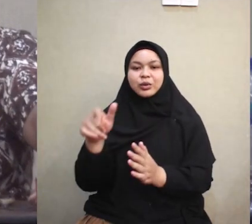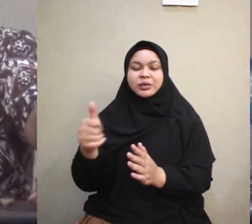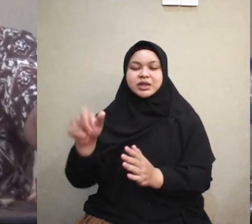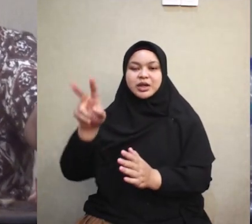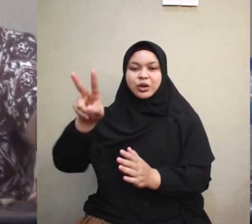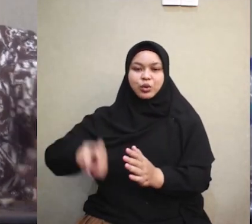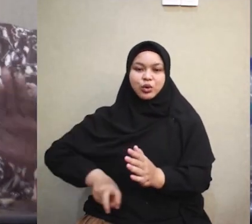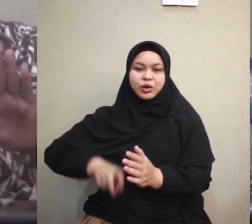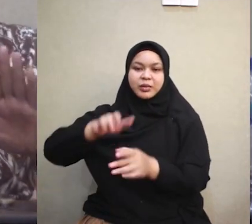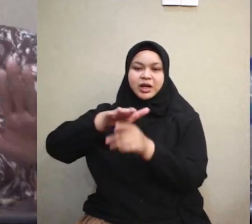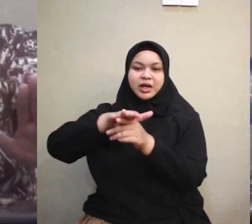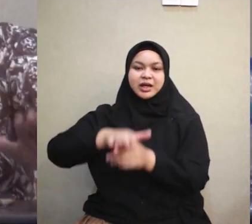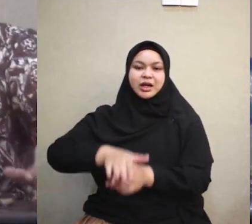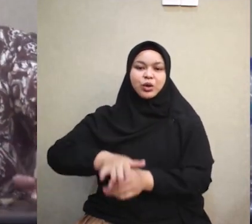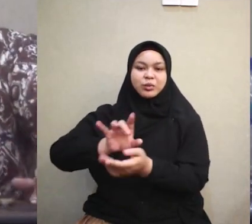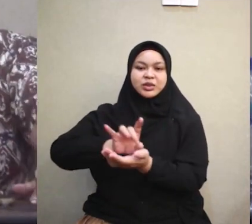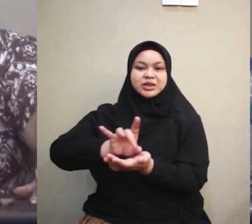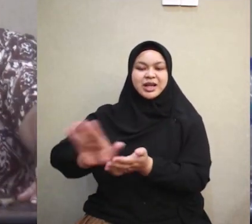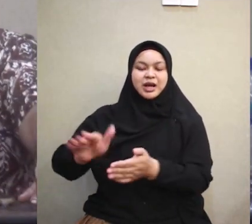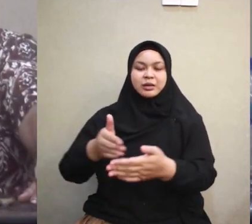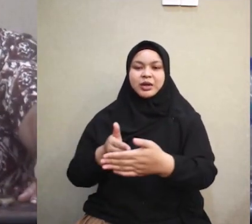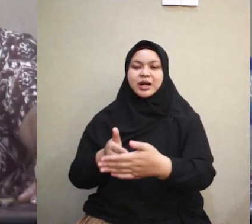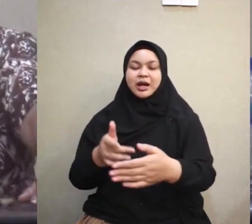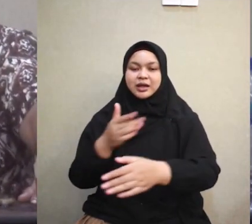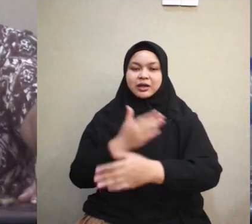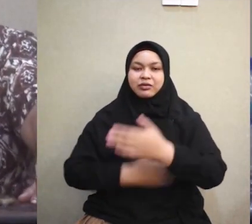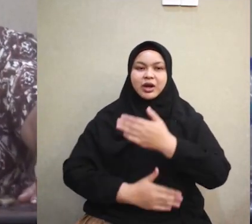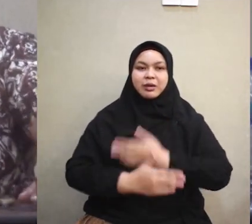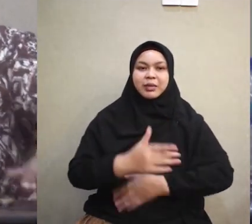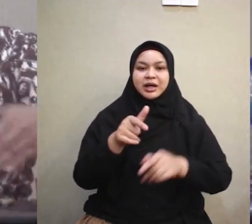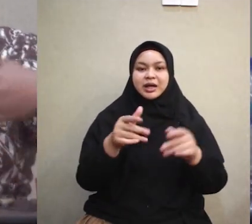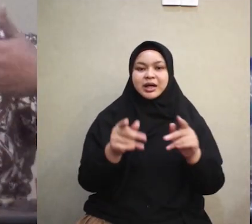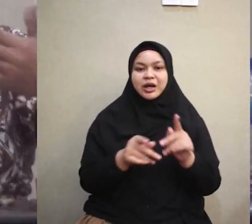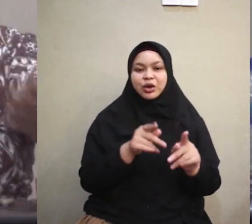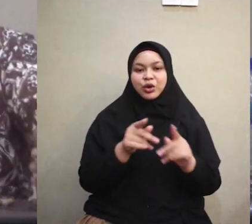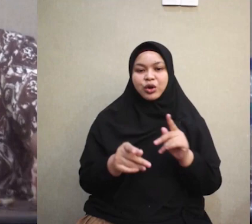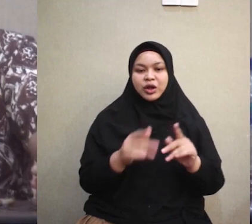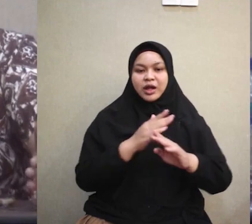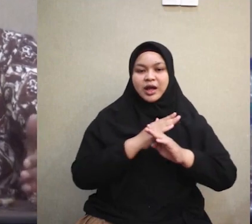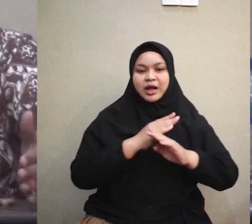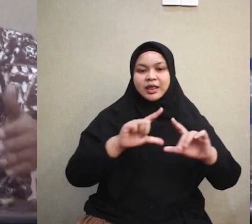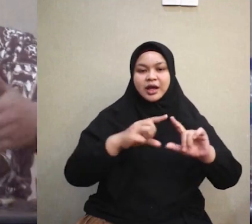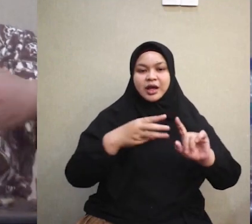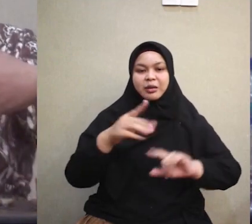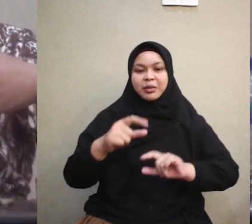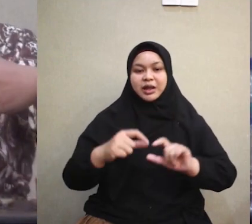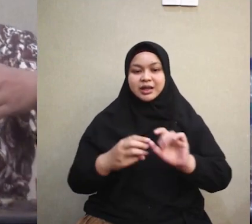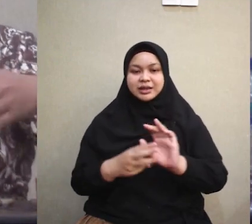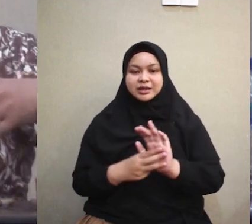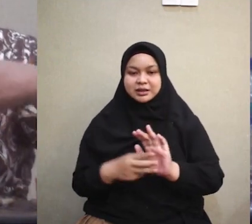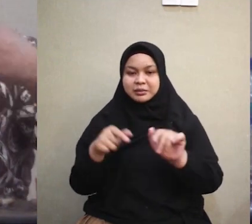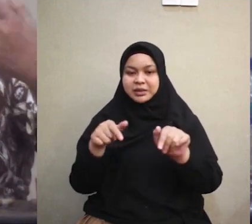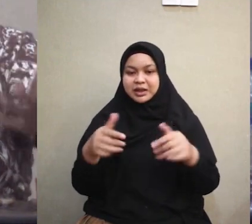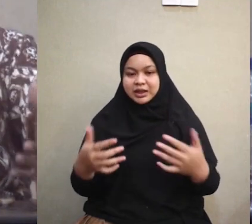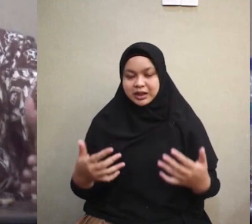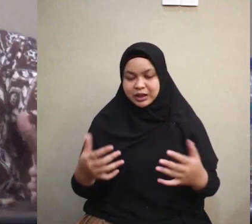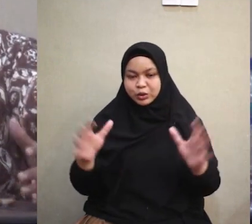untuk menjegal difabel Nah kalau anti abelism ini terus di